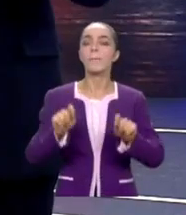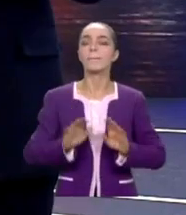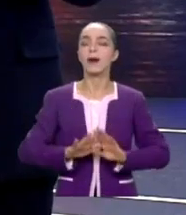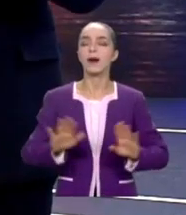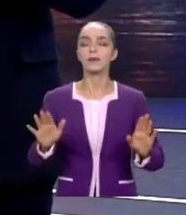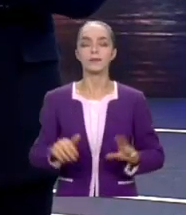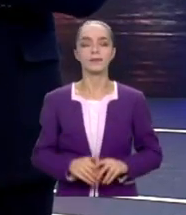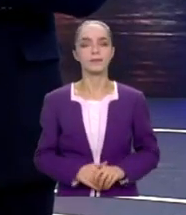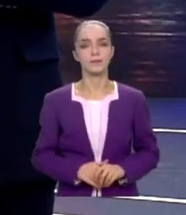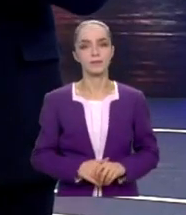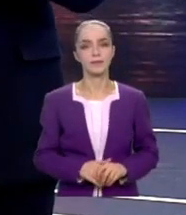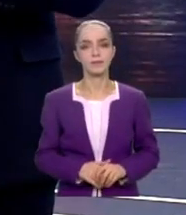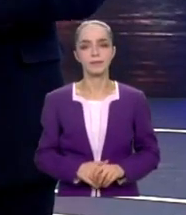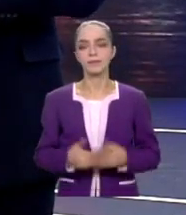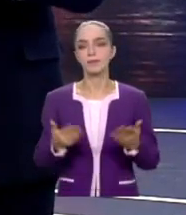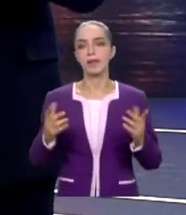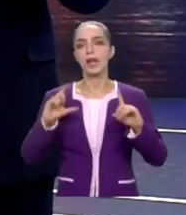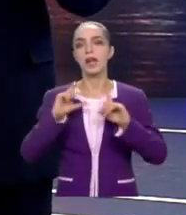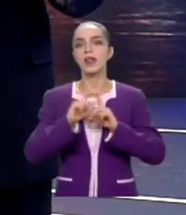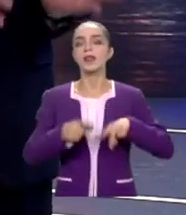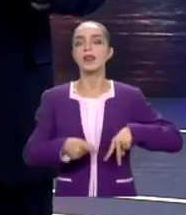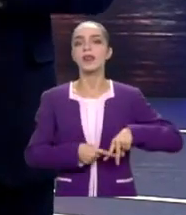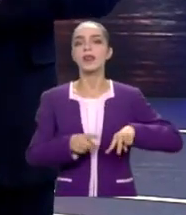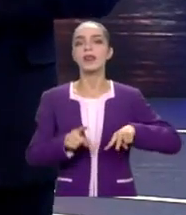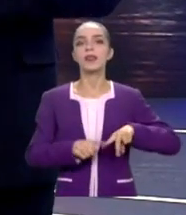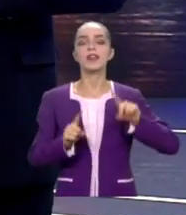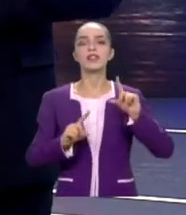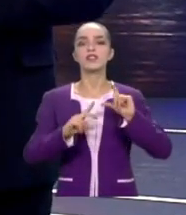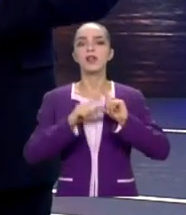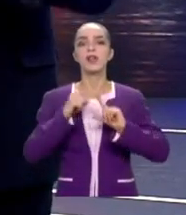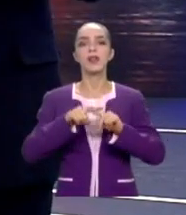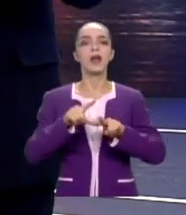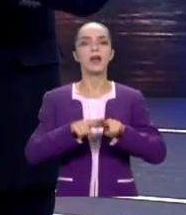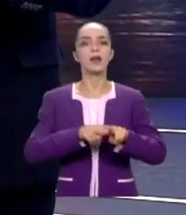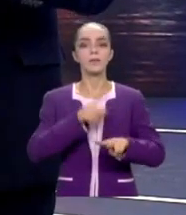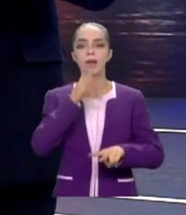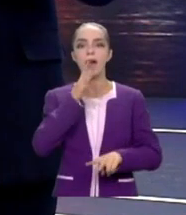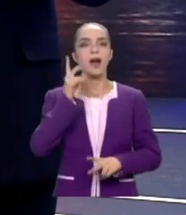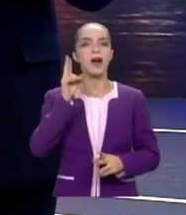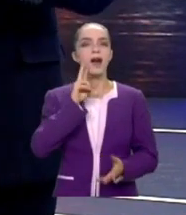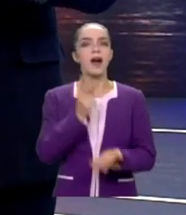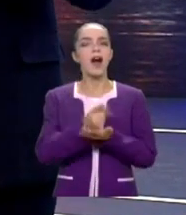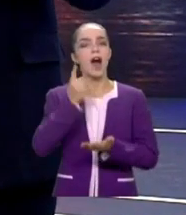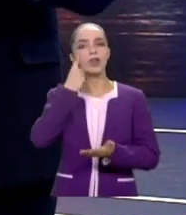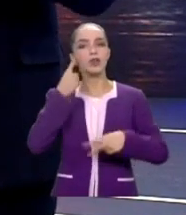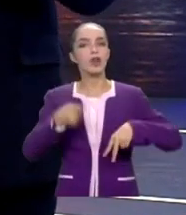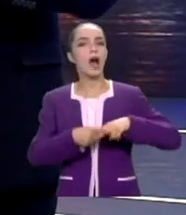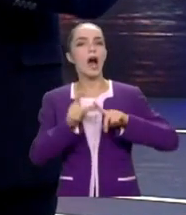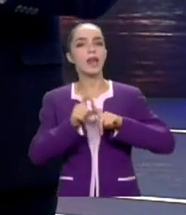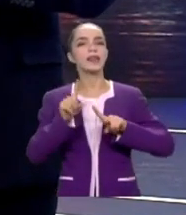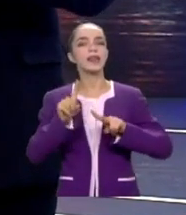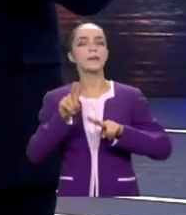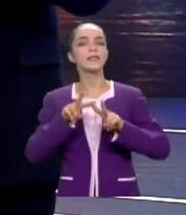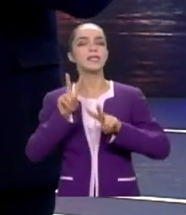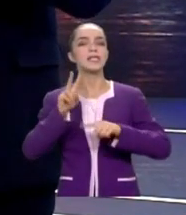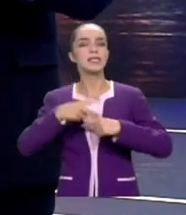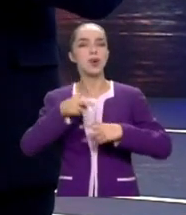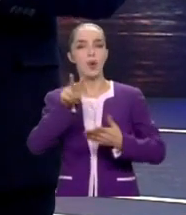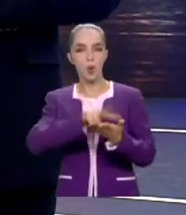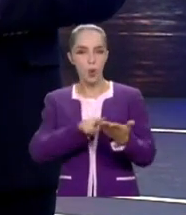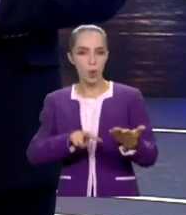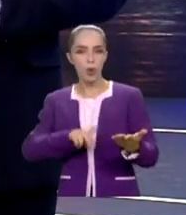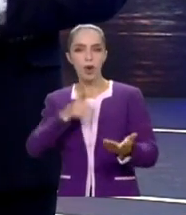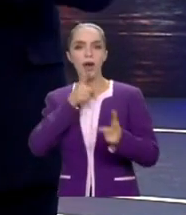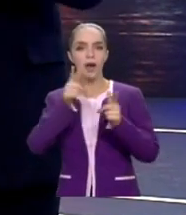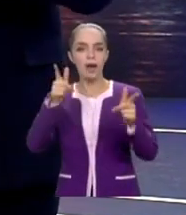Şimdi Danıştay'ın andımızın kaldırılmasına ilişkin aldığı bir karar var. O karara MHP lideri Devlet Bahçeli'den çok ama çok